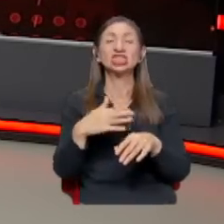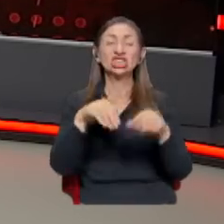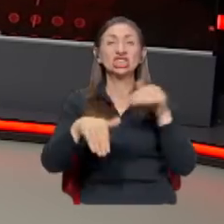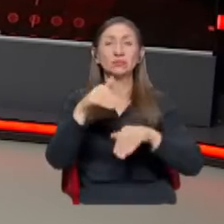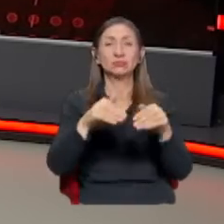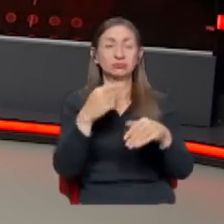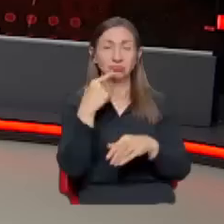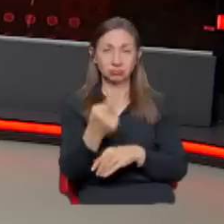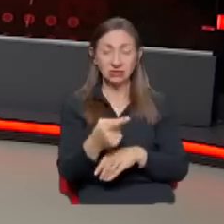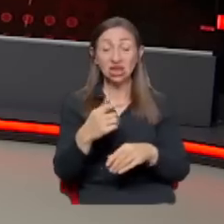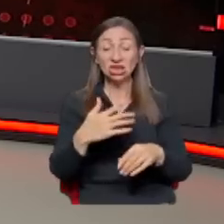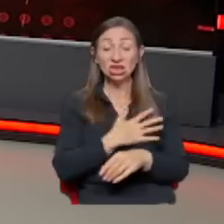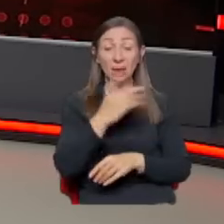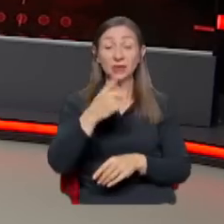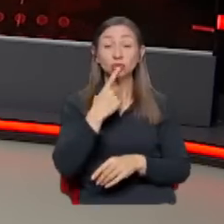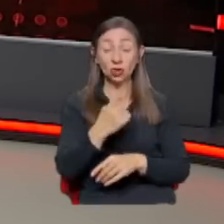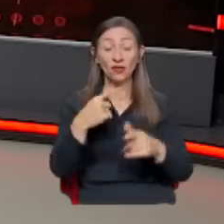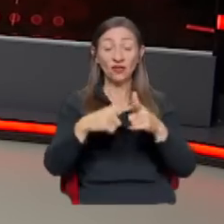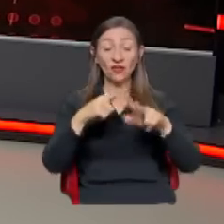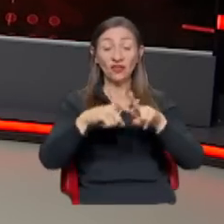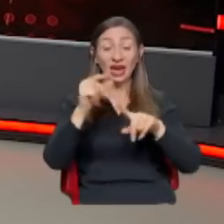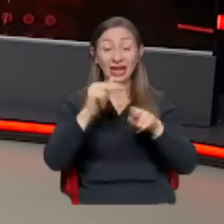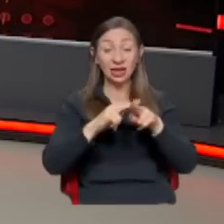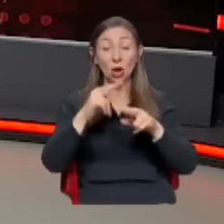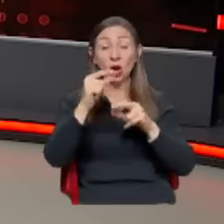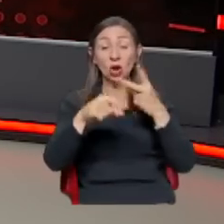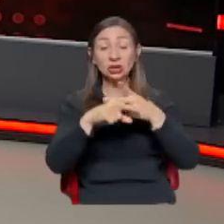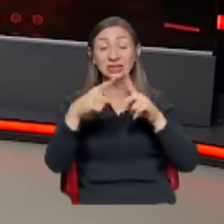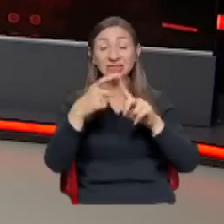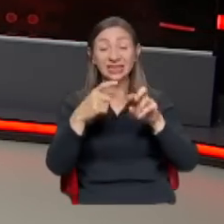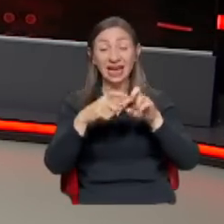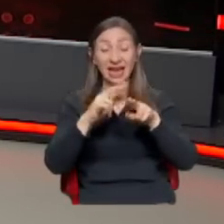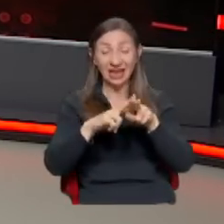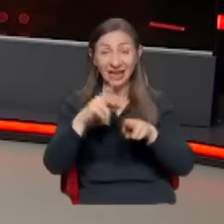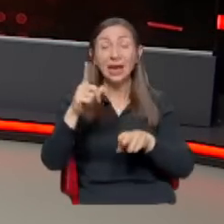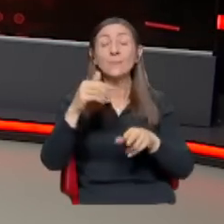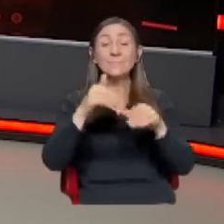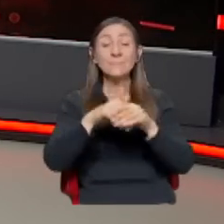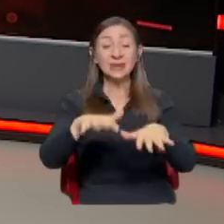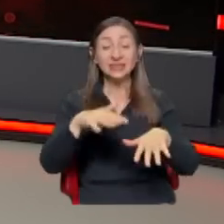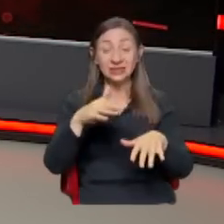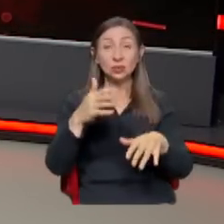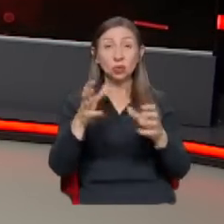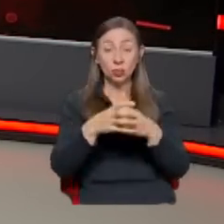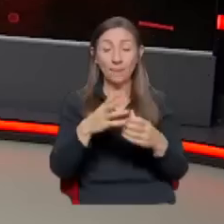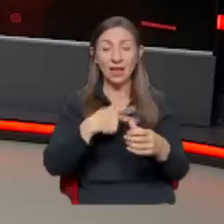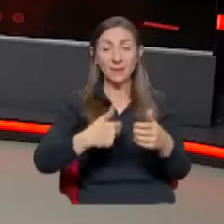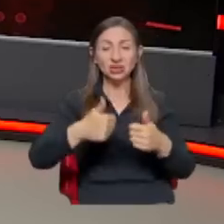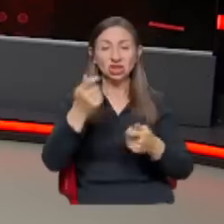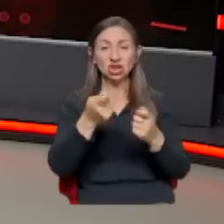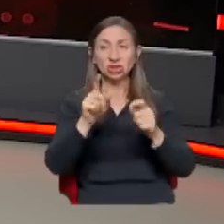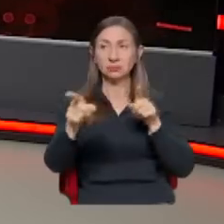işaret etti. CHP'nin sözcüsü Faik Öztürk'ün meclis grubumuz, belediye başkanlarımız işini